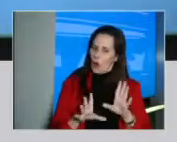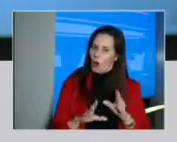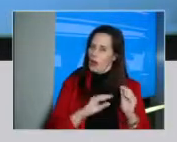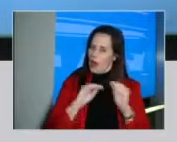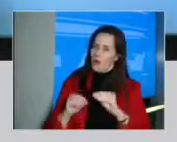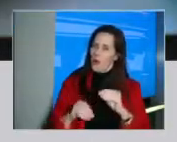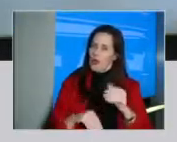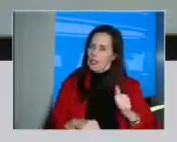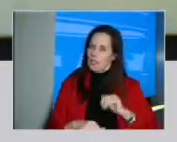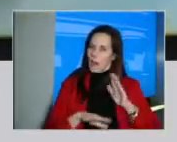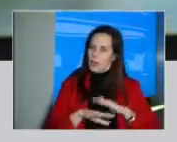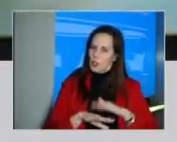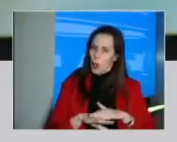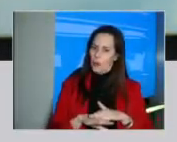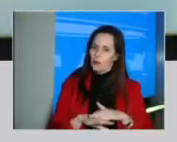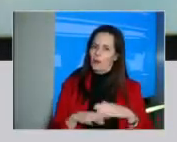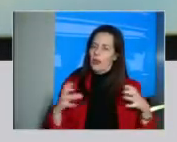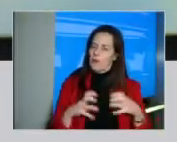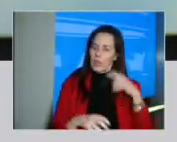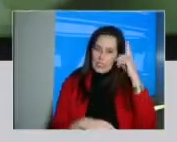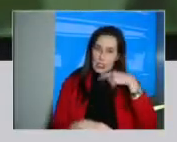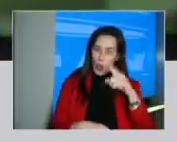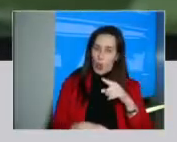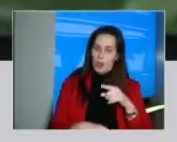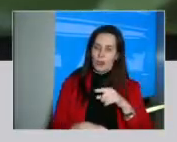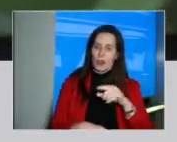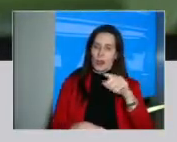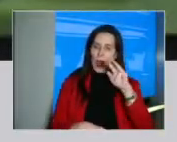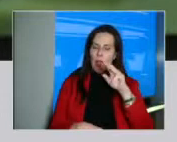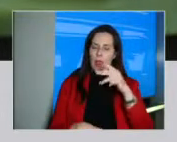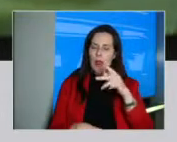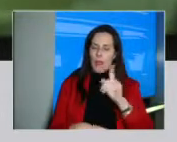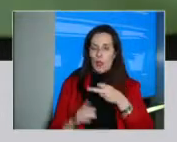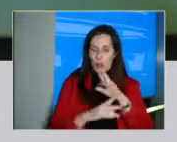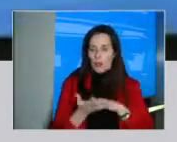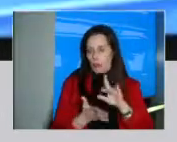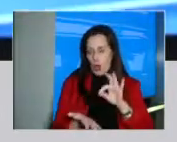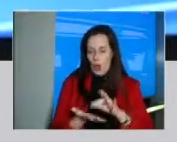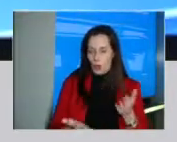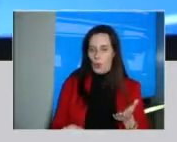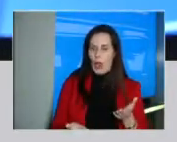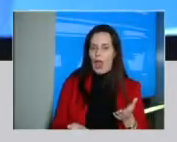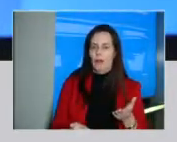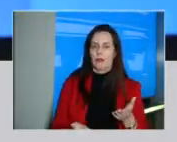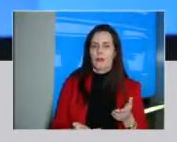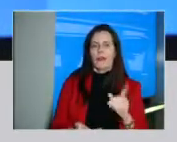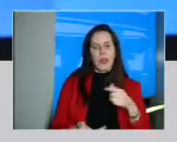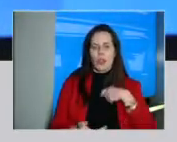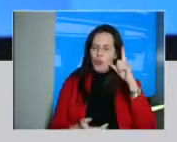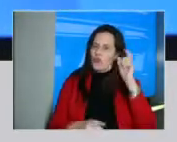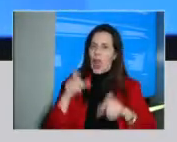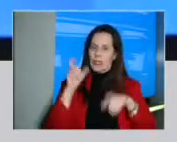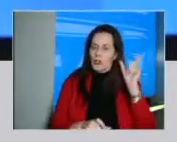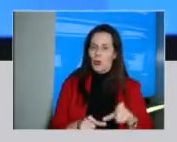לצבא המקצועי, אם ראית, מפלגת זהות זה במצע שלה, שכנראה לא תראו את אחוז החסימה, וזה לא הנקודה פה. ואני חושב